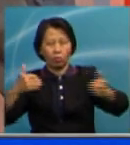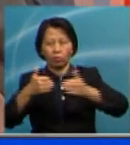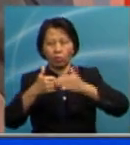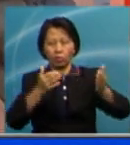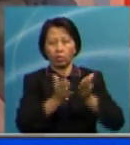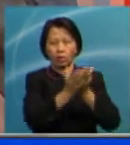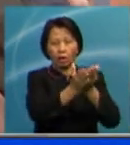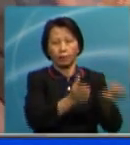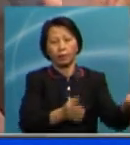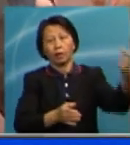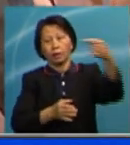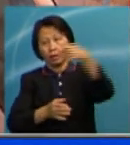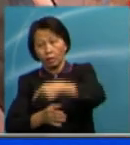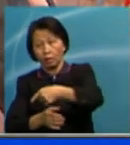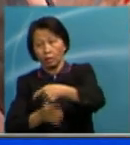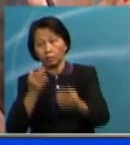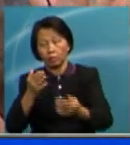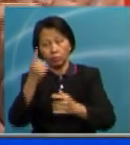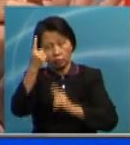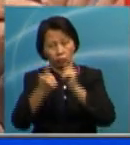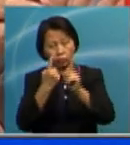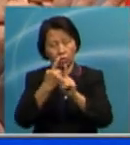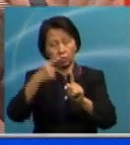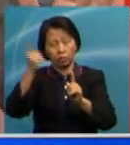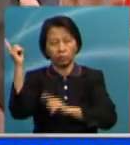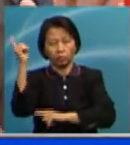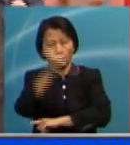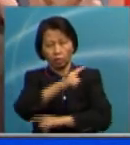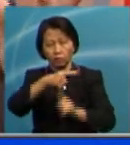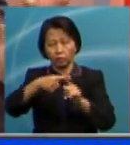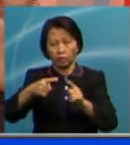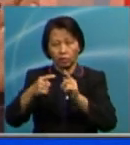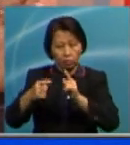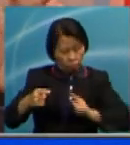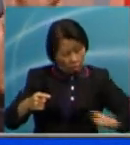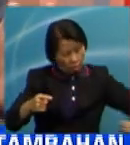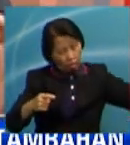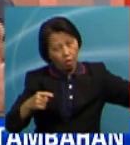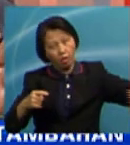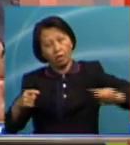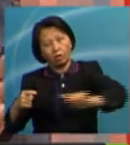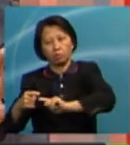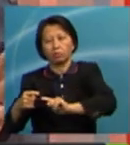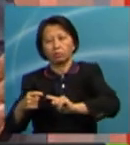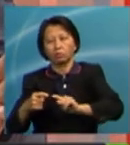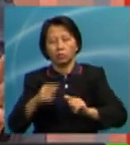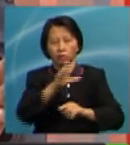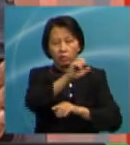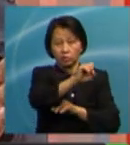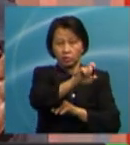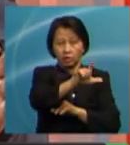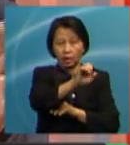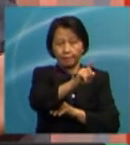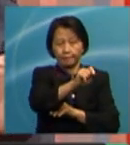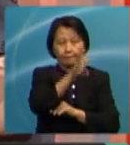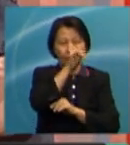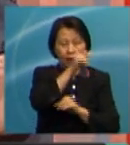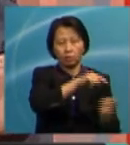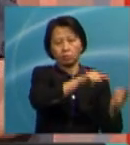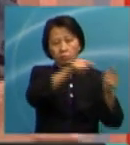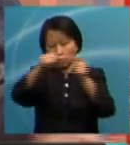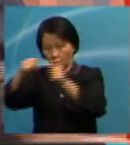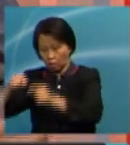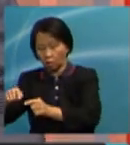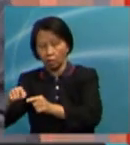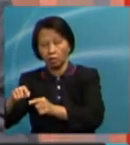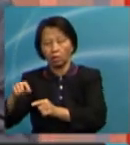kapal dari sini nak datang sini mungkin sehari setengah baru sampai dia kena pusing Singapura naik straight Ma sat Melaka yang paling busy